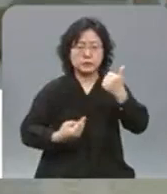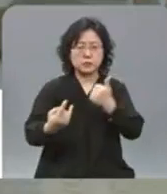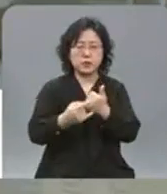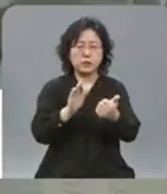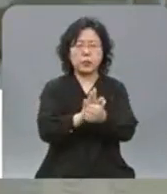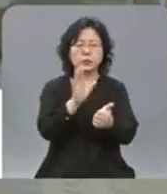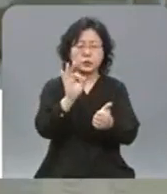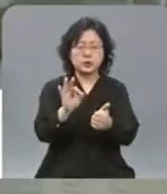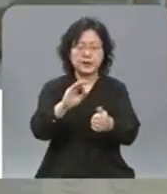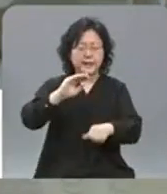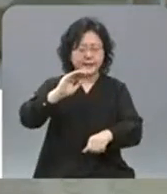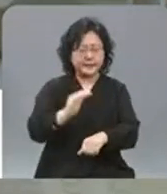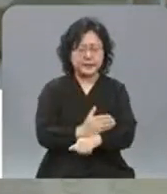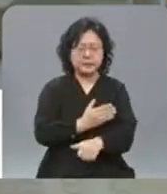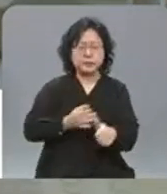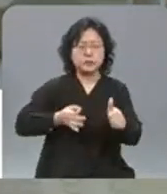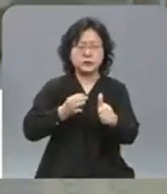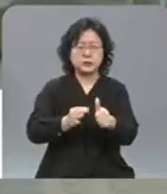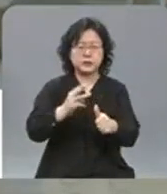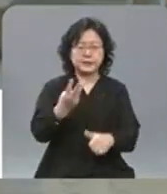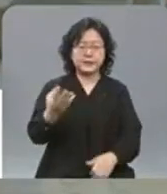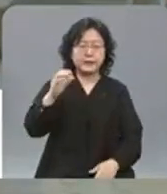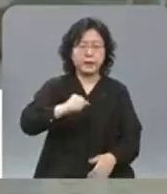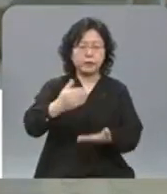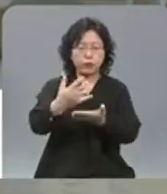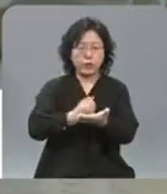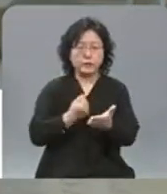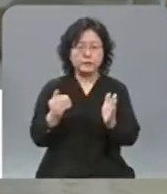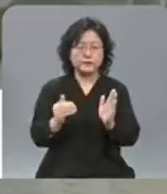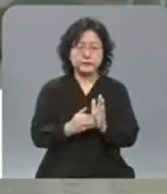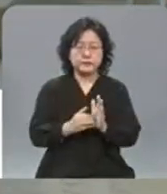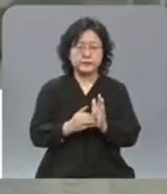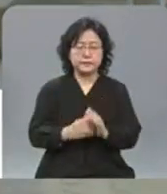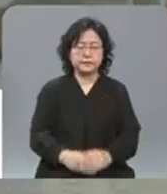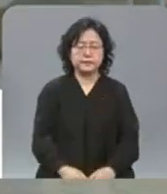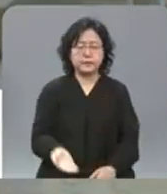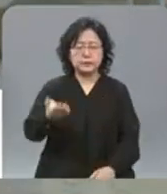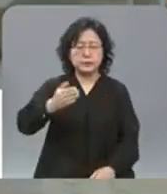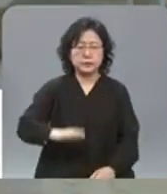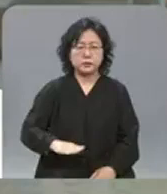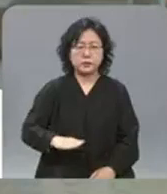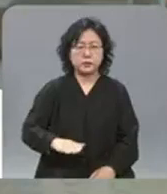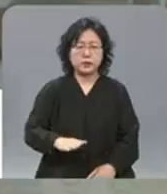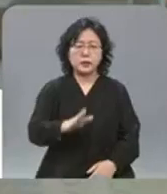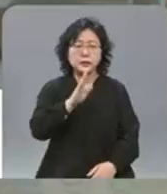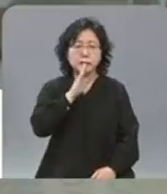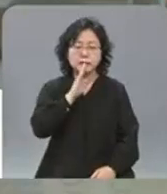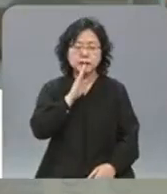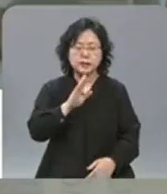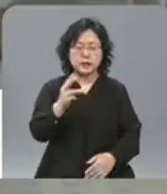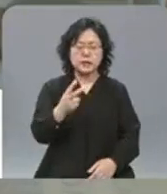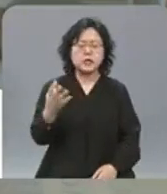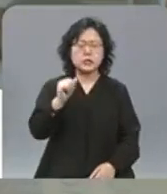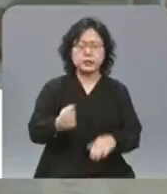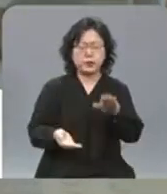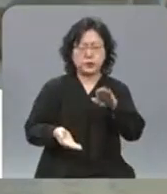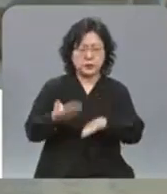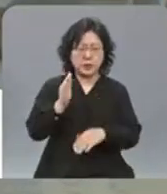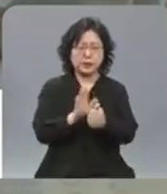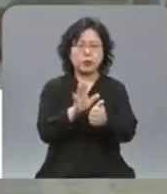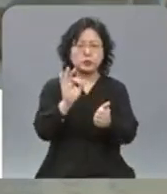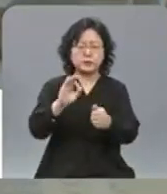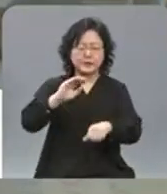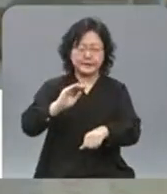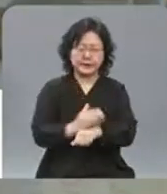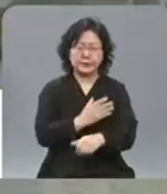감사위원회가 보조금을 잘못 집행했다며 3억여 원을 환수 조치했습니다. 그런데 실제로 20억 원이 넘는